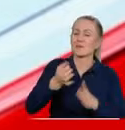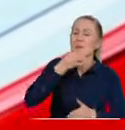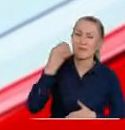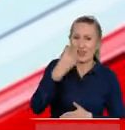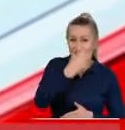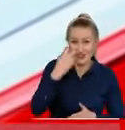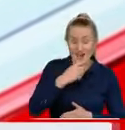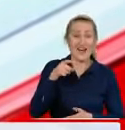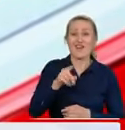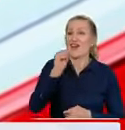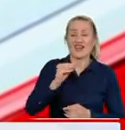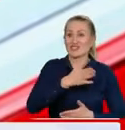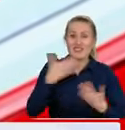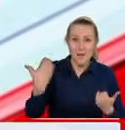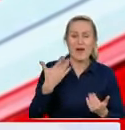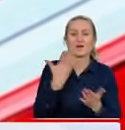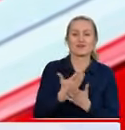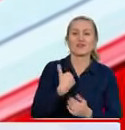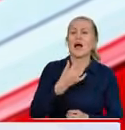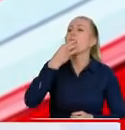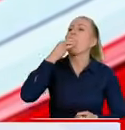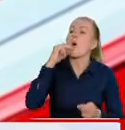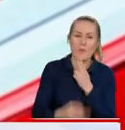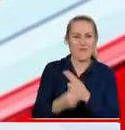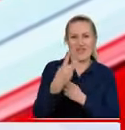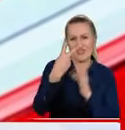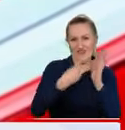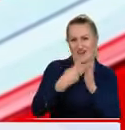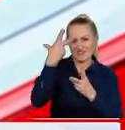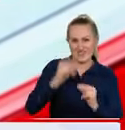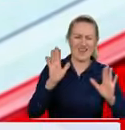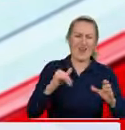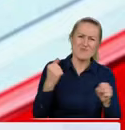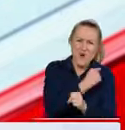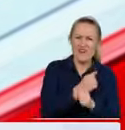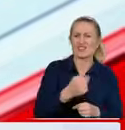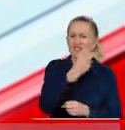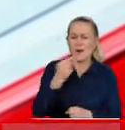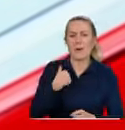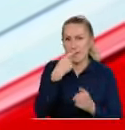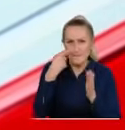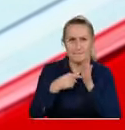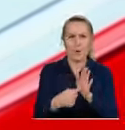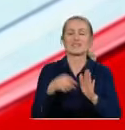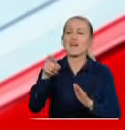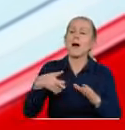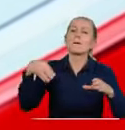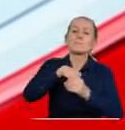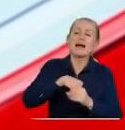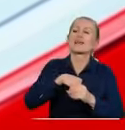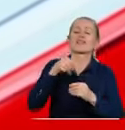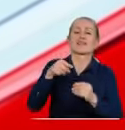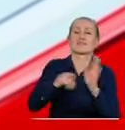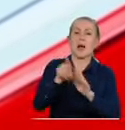jeszcze nie istnieje. Moja odpowiedź brzmi dwa razy nie. Poważniejsze tematy przedstawiłem na przykład w pakiecie dla medyków.